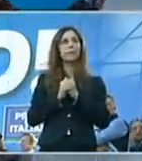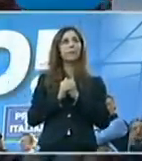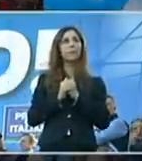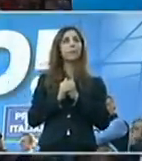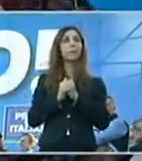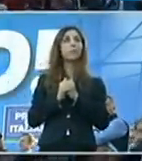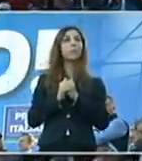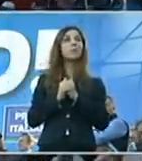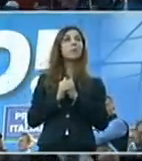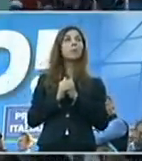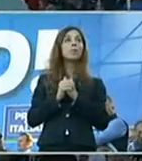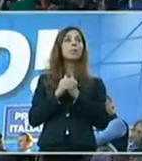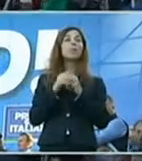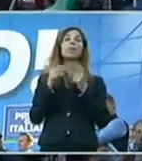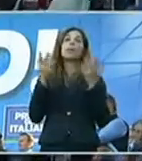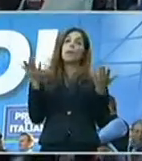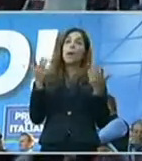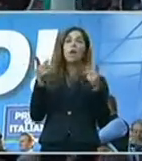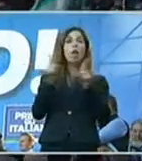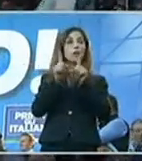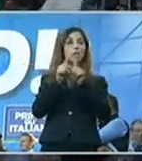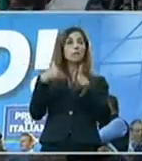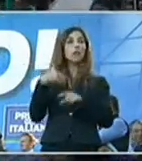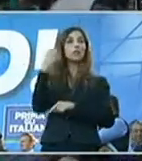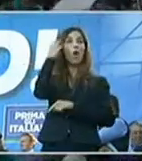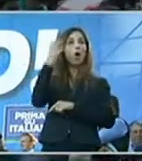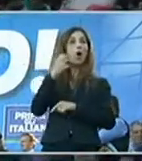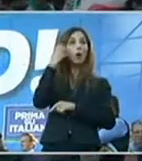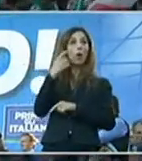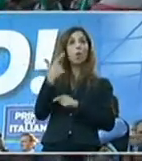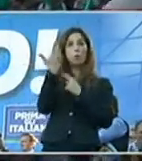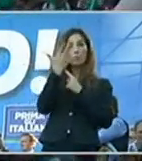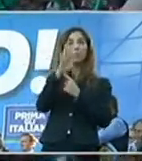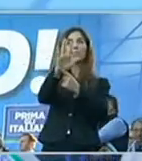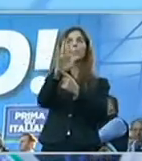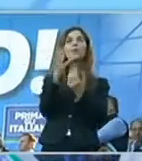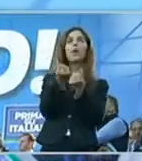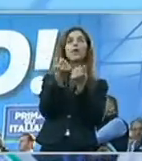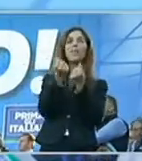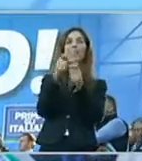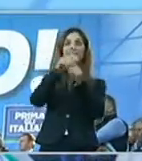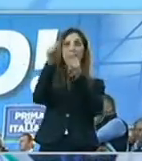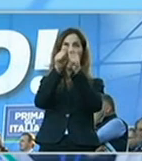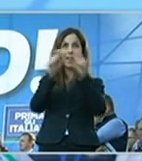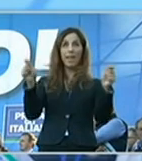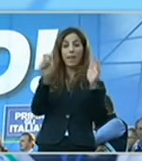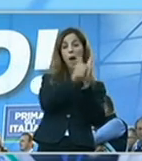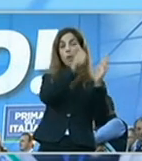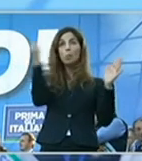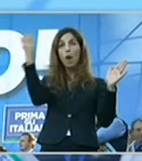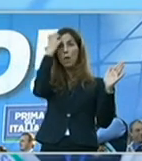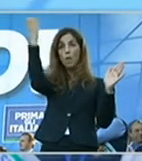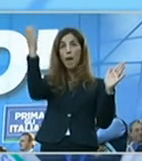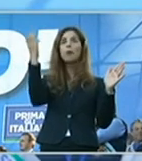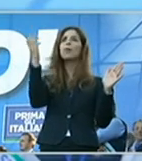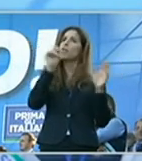E come sono stato orgoglioso di dimostrare la concretezza della Lega in un anno di governo, non solo